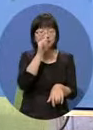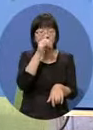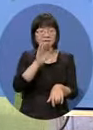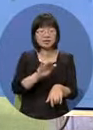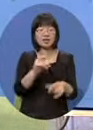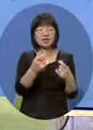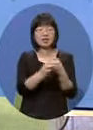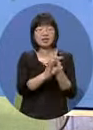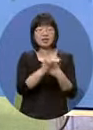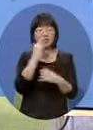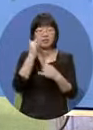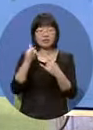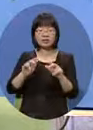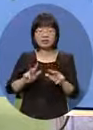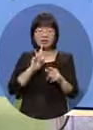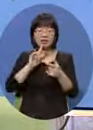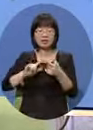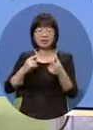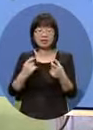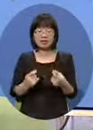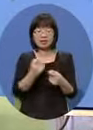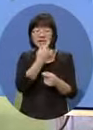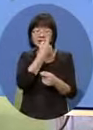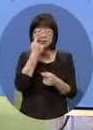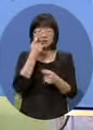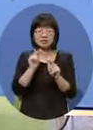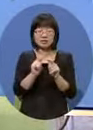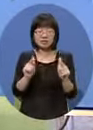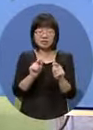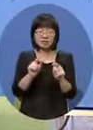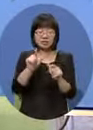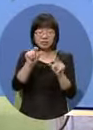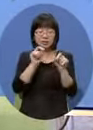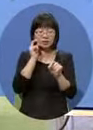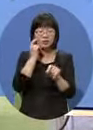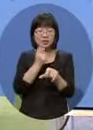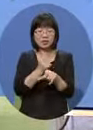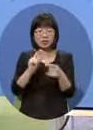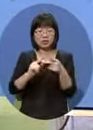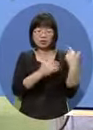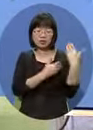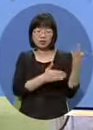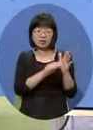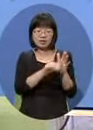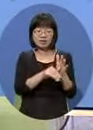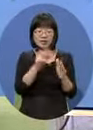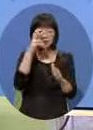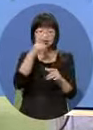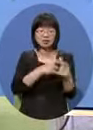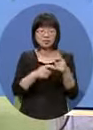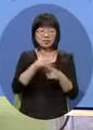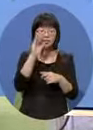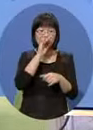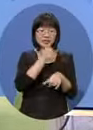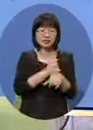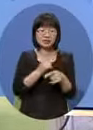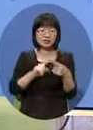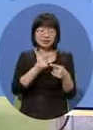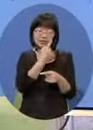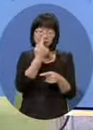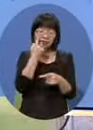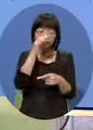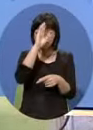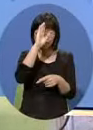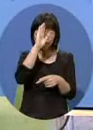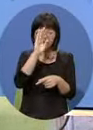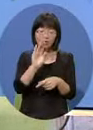되면은 부모님이 지금 말씀하신 것처럼 그런 징후들을 포착을 못하고 내버려뒀을 때 네. 혹시 뭐 더 안 좋아지는 후유증 같은가 더 염려해야